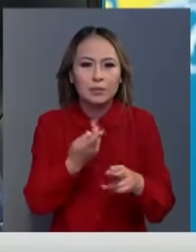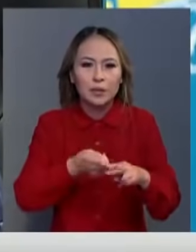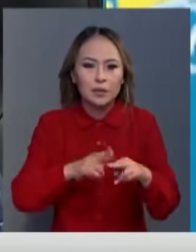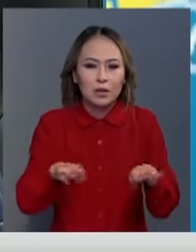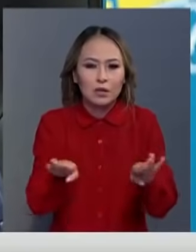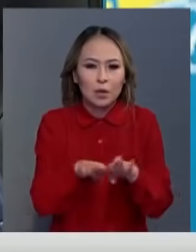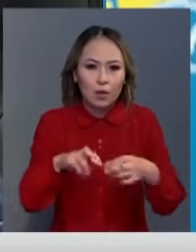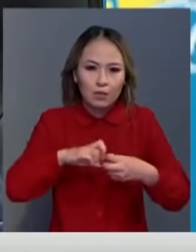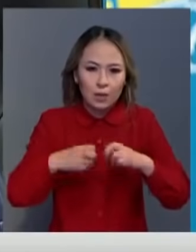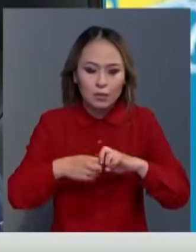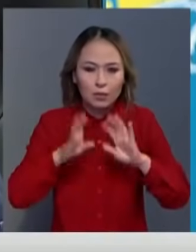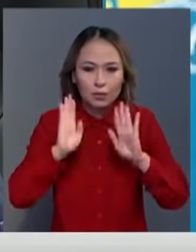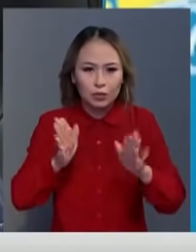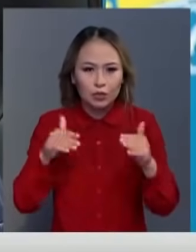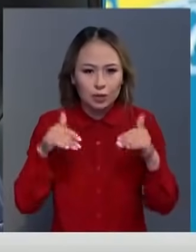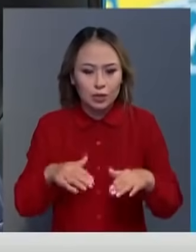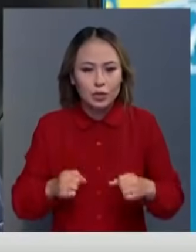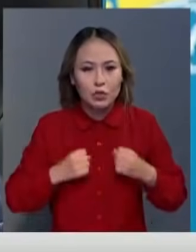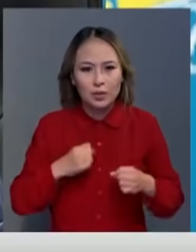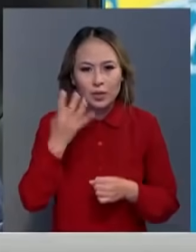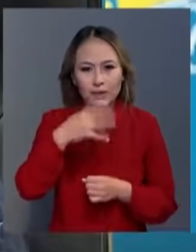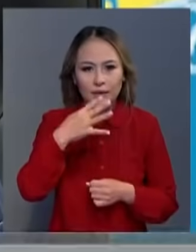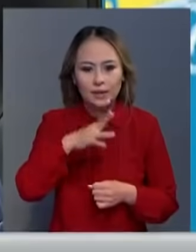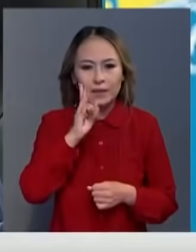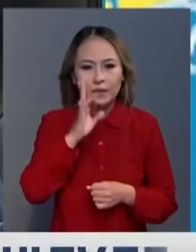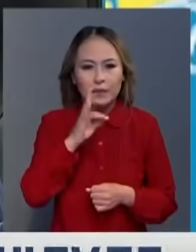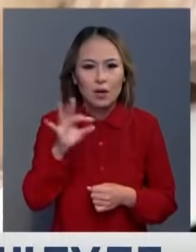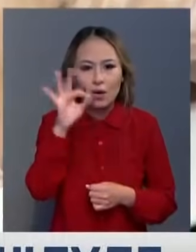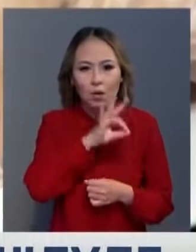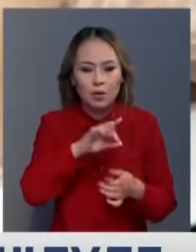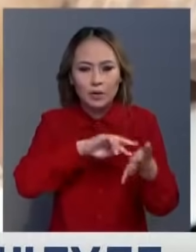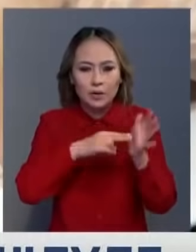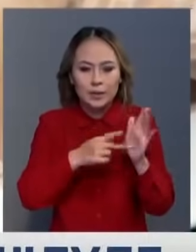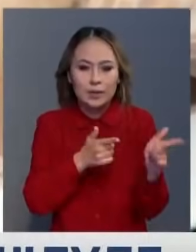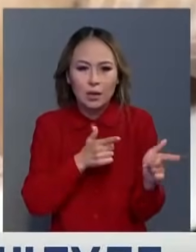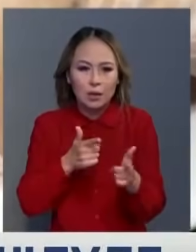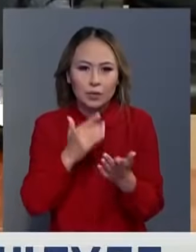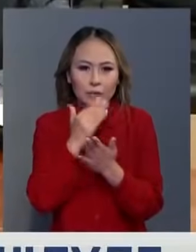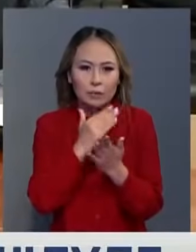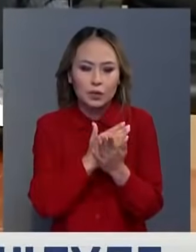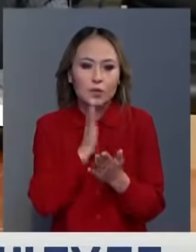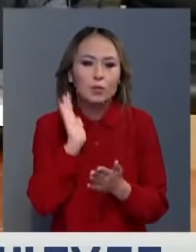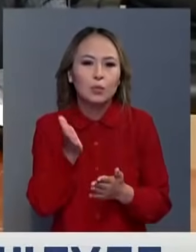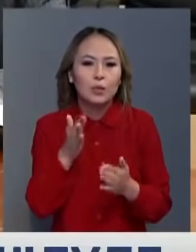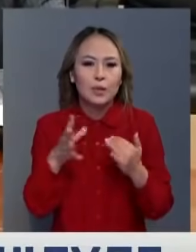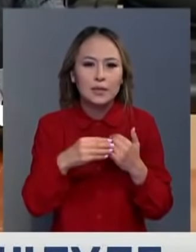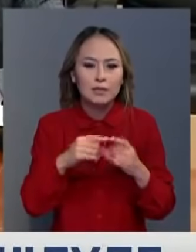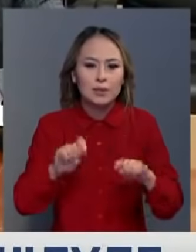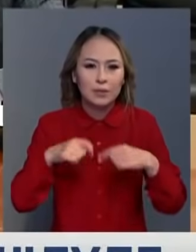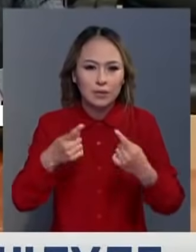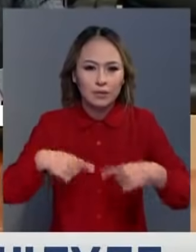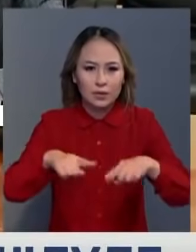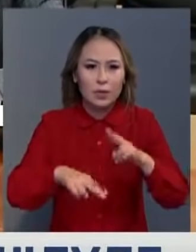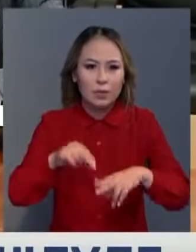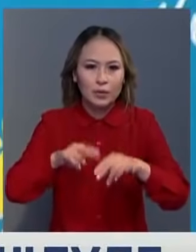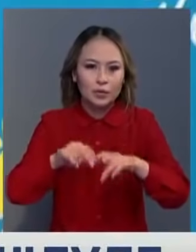бұл мәселе партия назарында болады. 40 пәтерлік тұрғын үй құрылысына арналған жобалау сметалық құжаттама әзірленді. Жер телімі бөлініп, бюджеттік өтінім